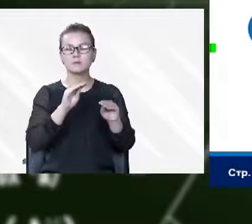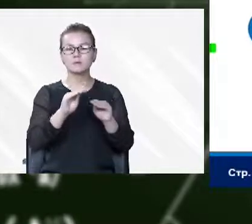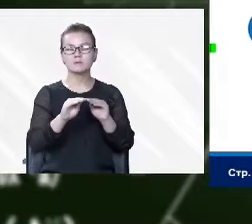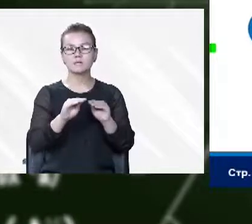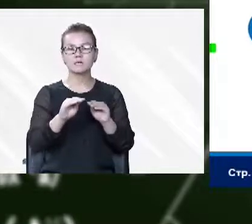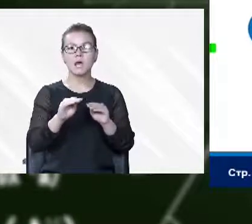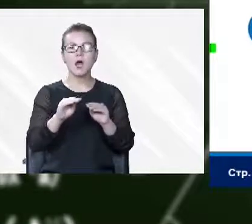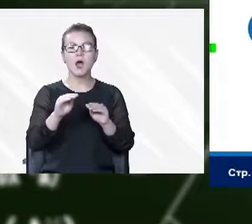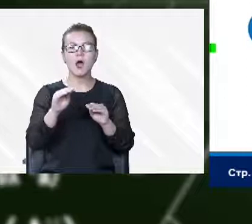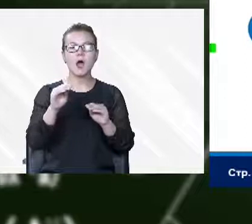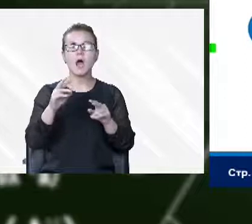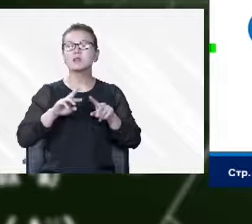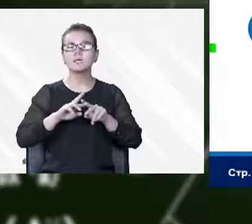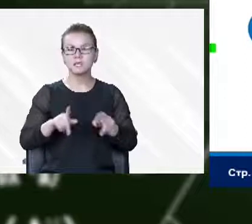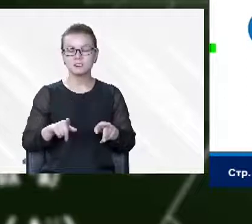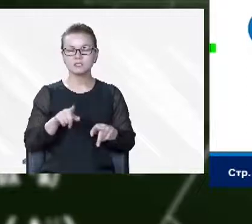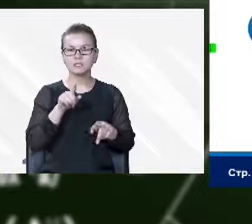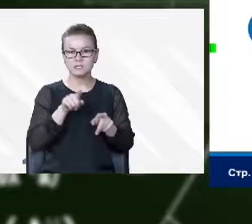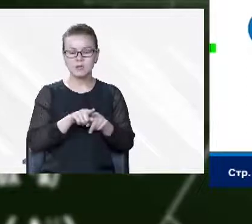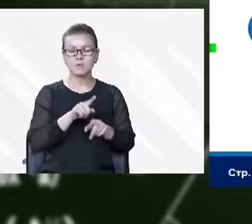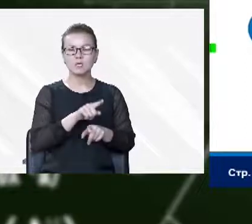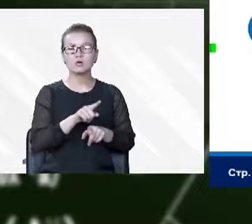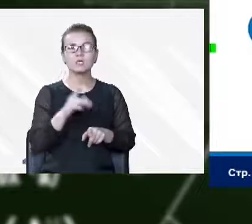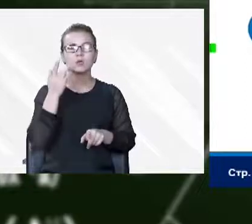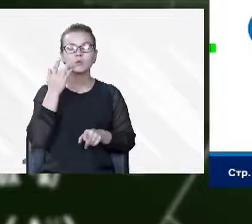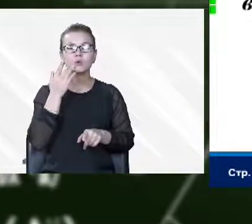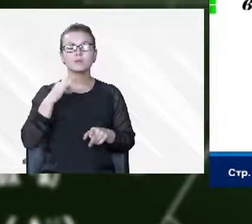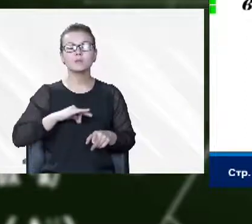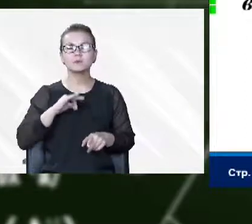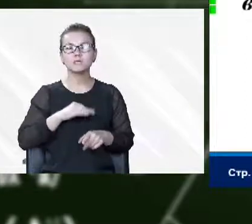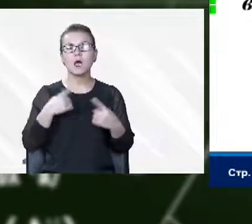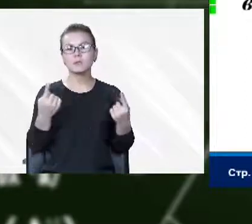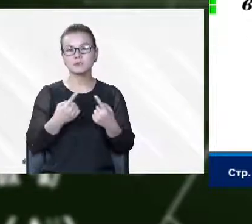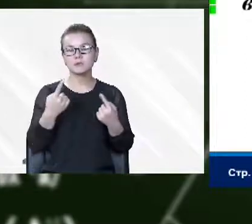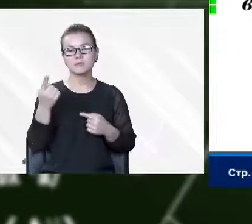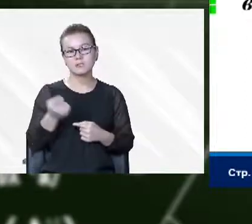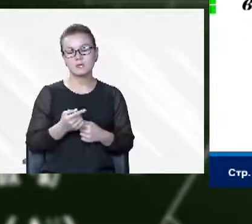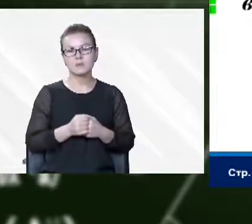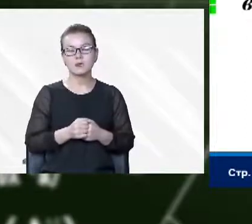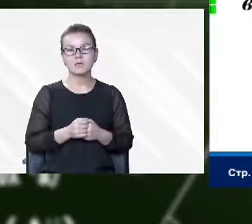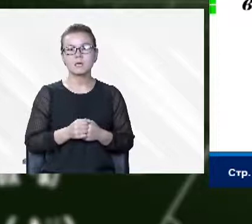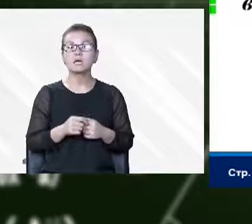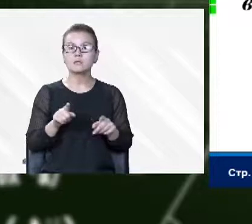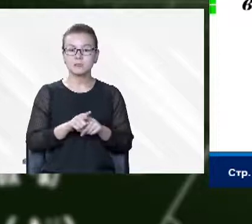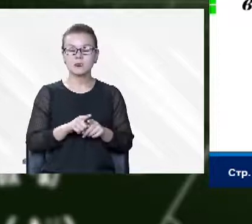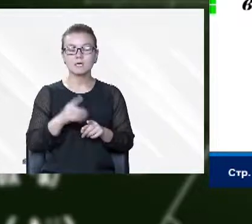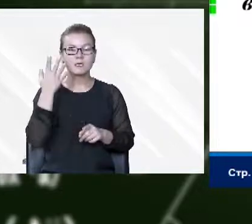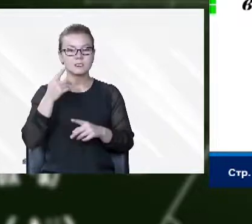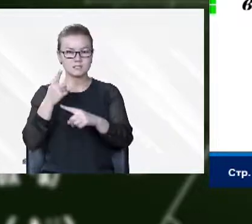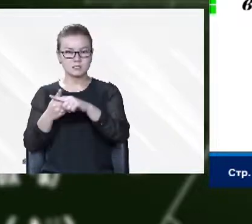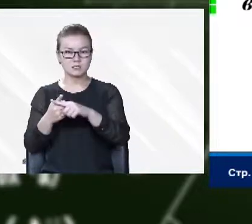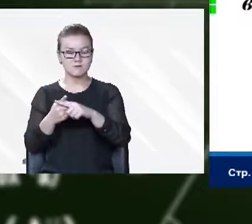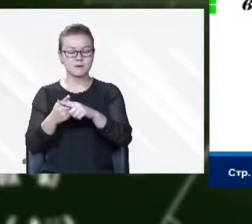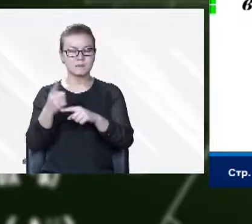преобразования, аналогичные тем, которые применяют для обыкновенных дробей. Так, при сложении